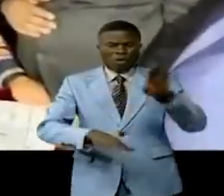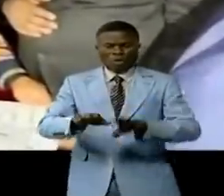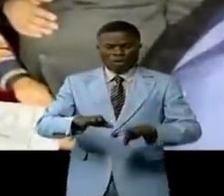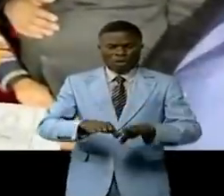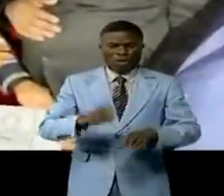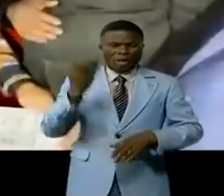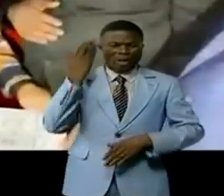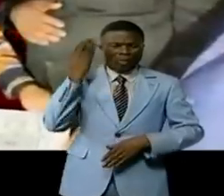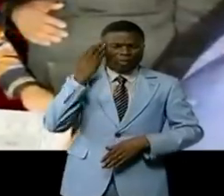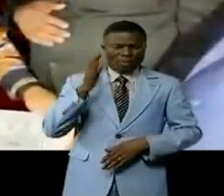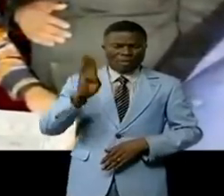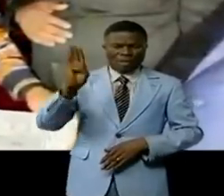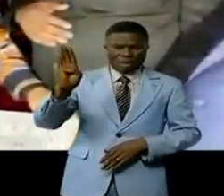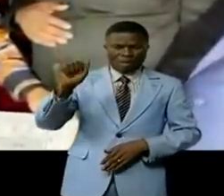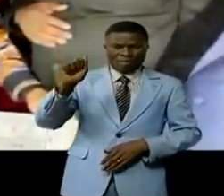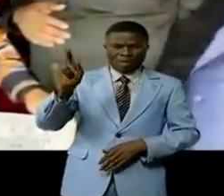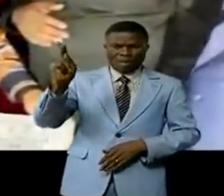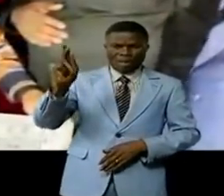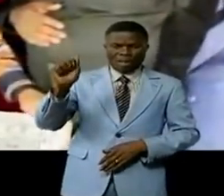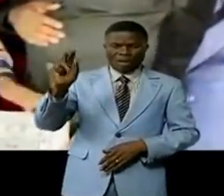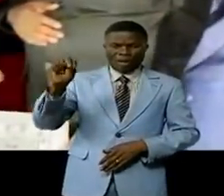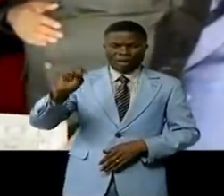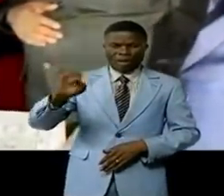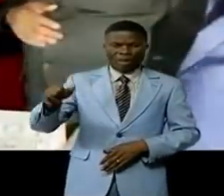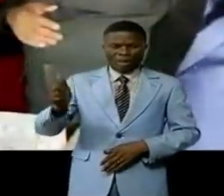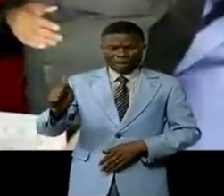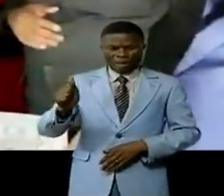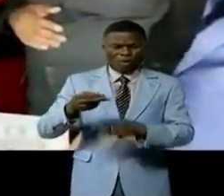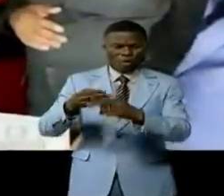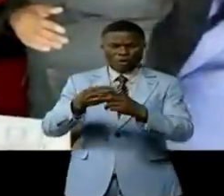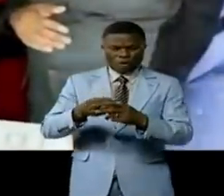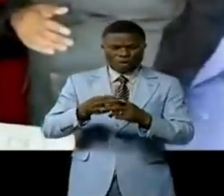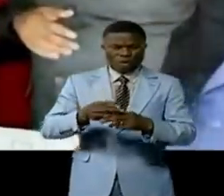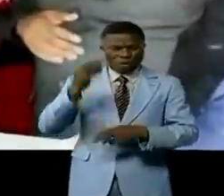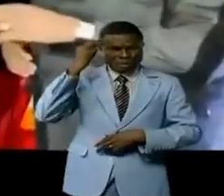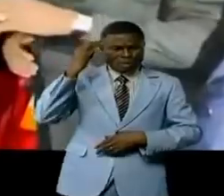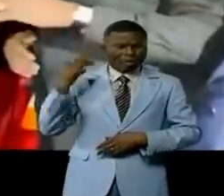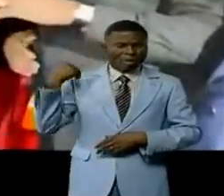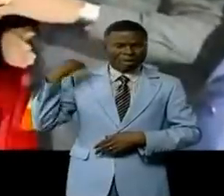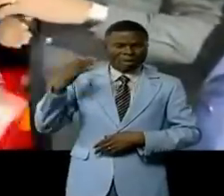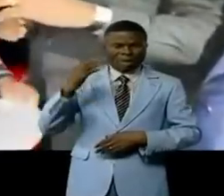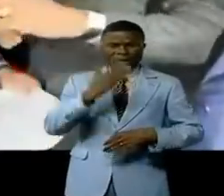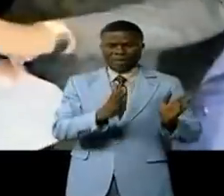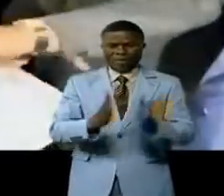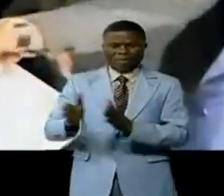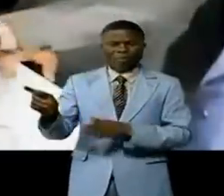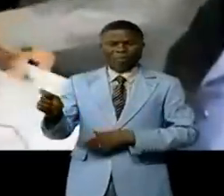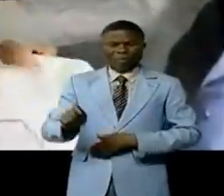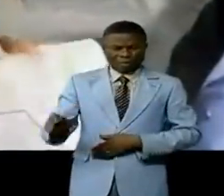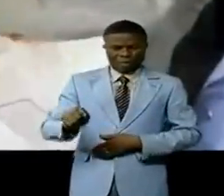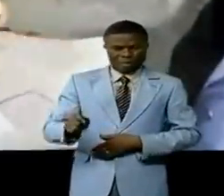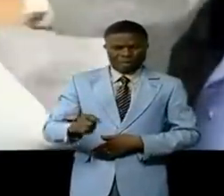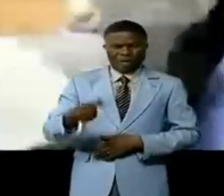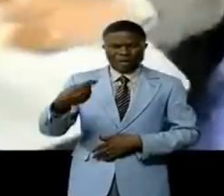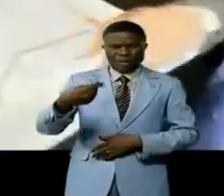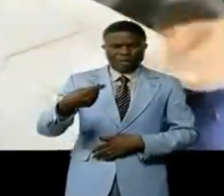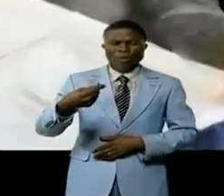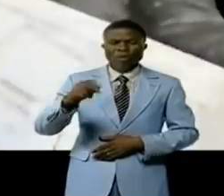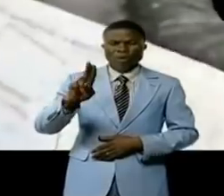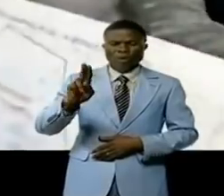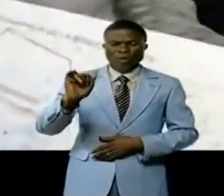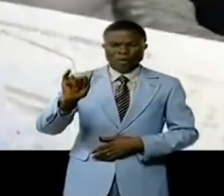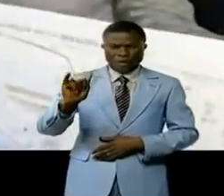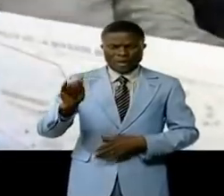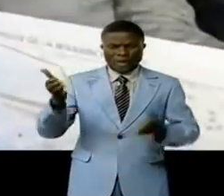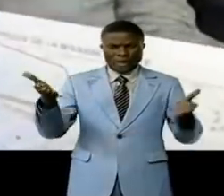bienheureux Isidore Bakanja seront exécutés sous la supervision du ministre d'État à l'aménagement du territoire, Guy Luando, qui était à la